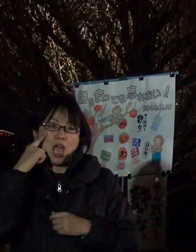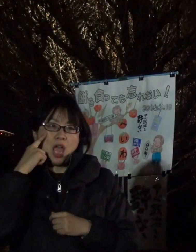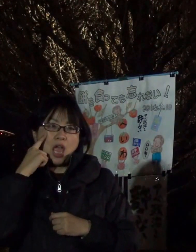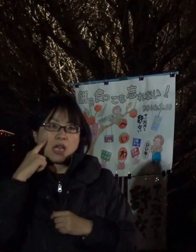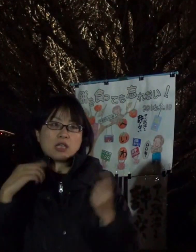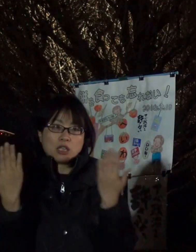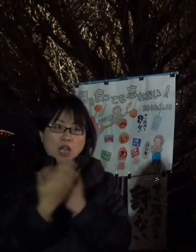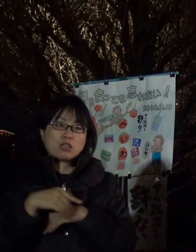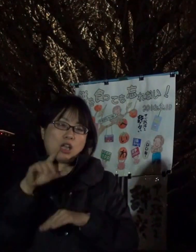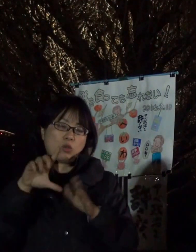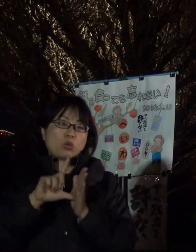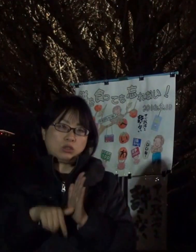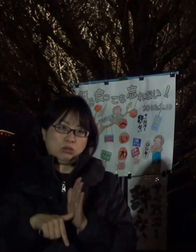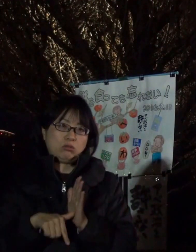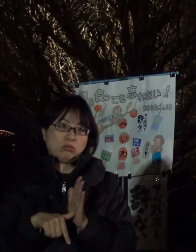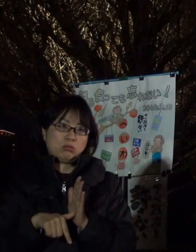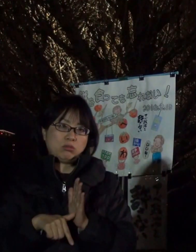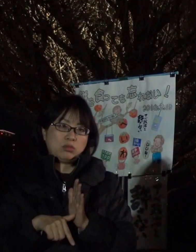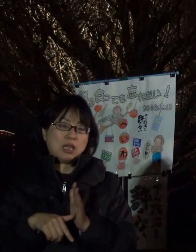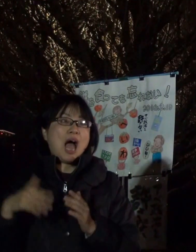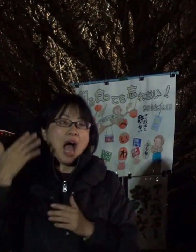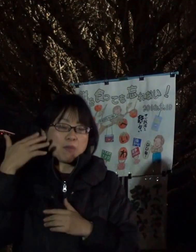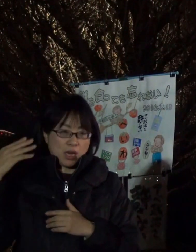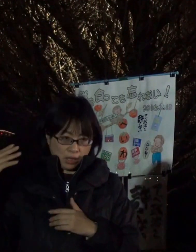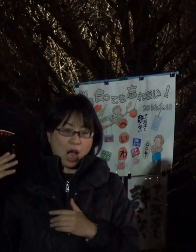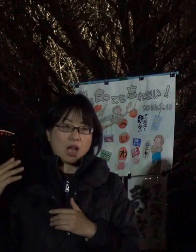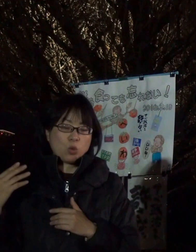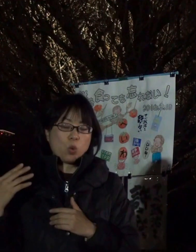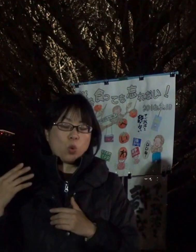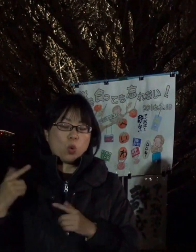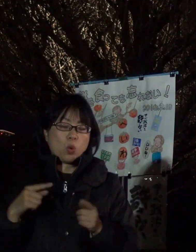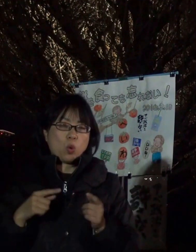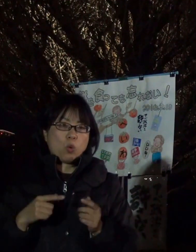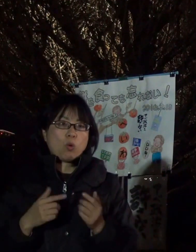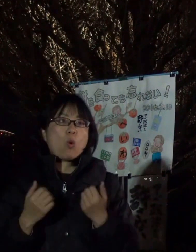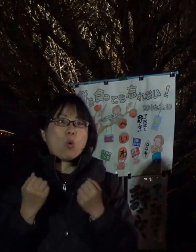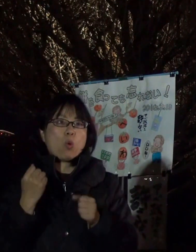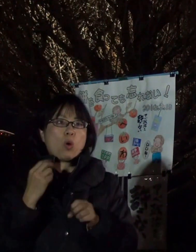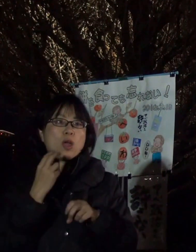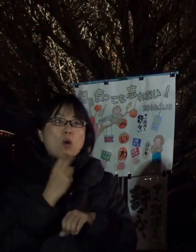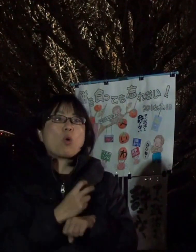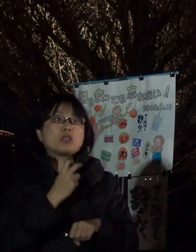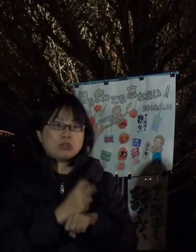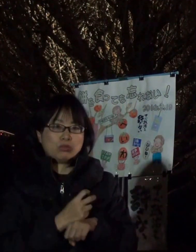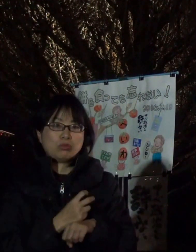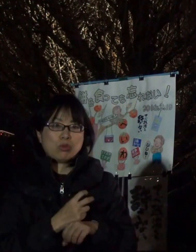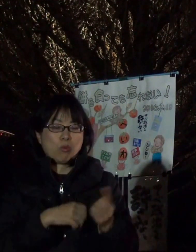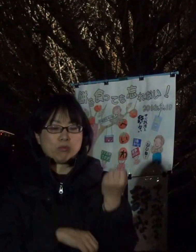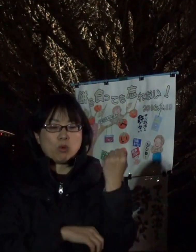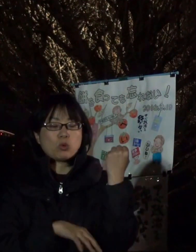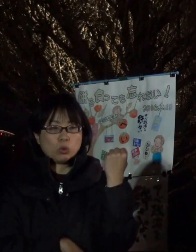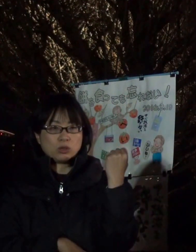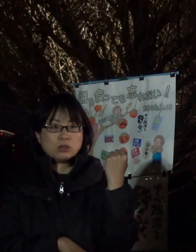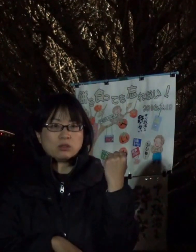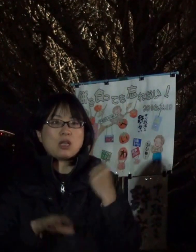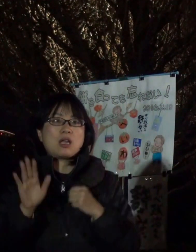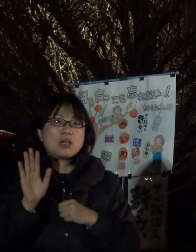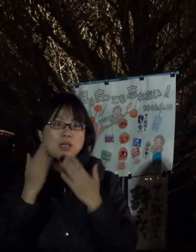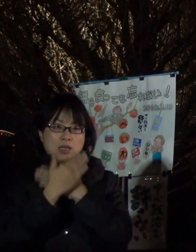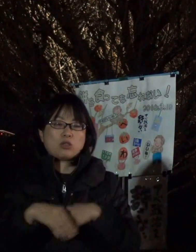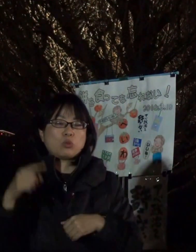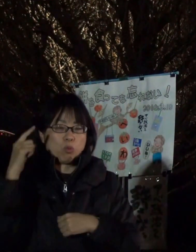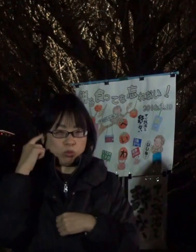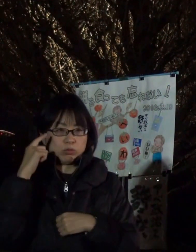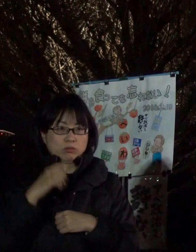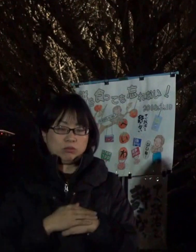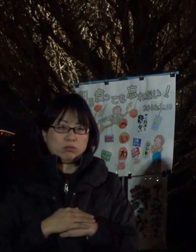るか。アメリカの原発規制当局は避難計画が完全にできていない原発の稼働は認めない。そうすると